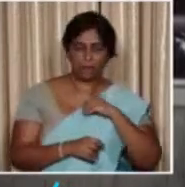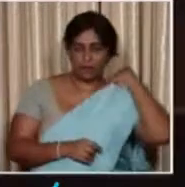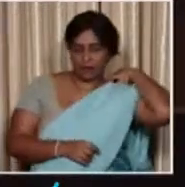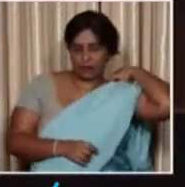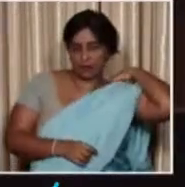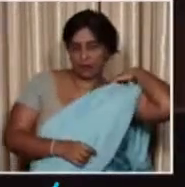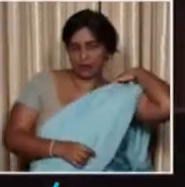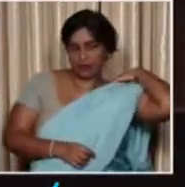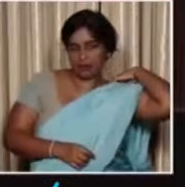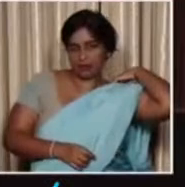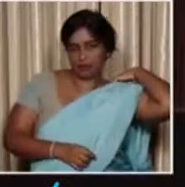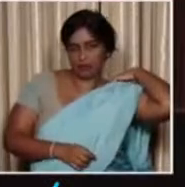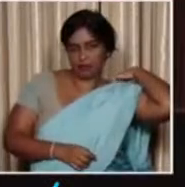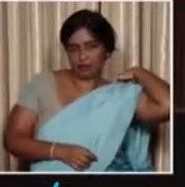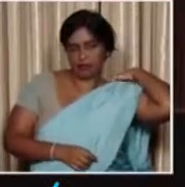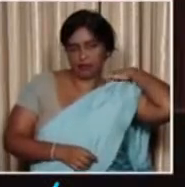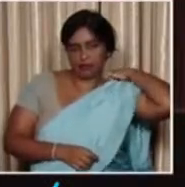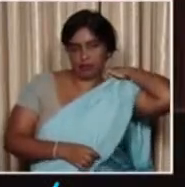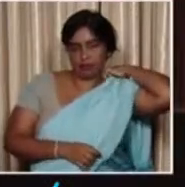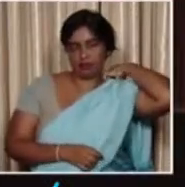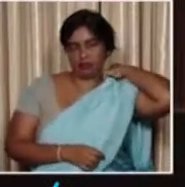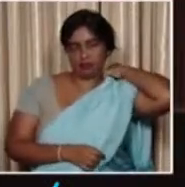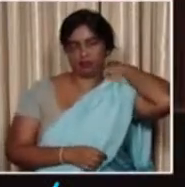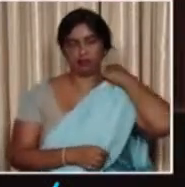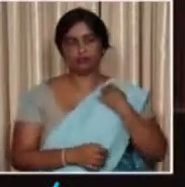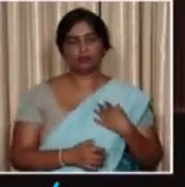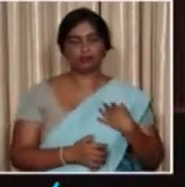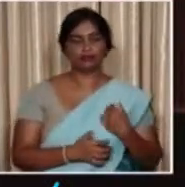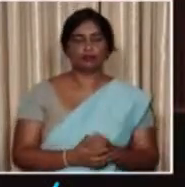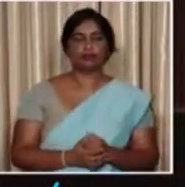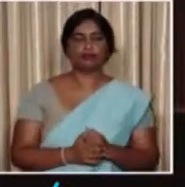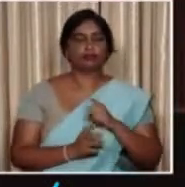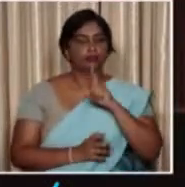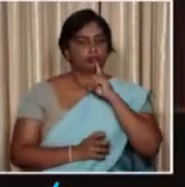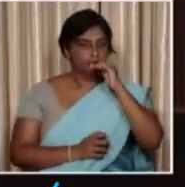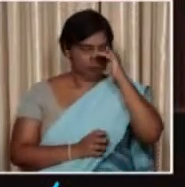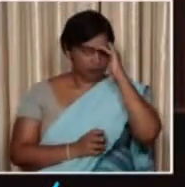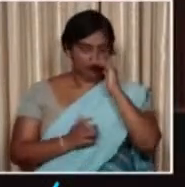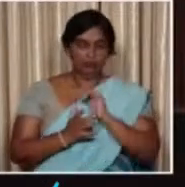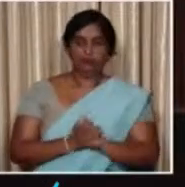කතානායකතුමනි. හරි කොහොම ස්තුතියි. එමෙතුමයි ඉක්මන කරන්න.